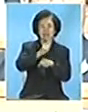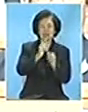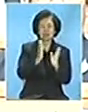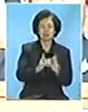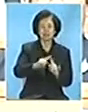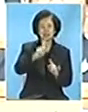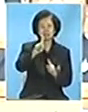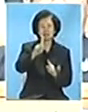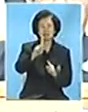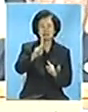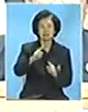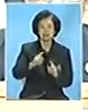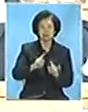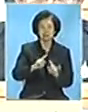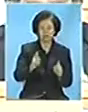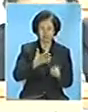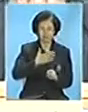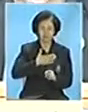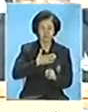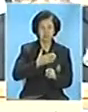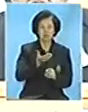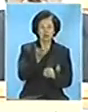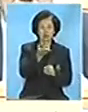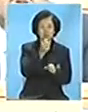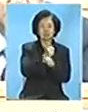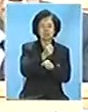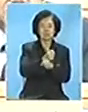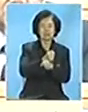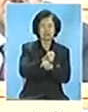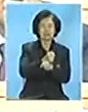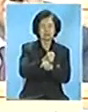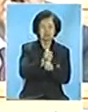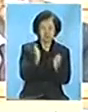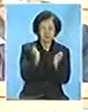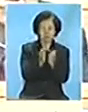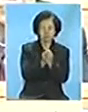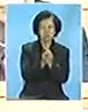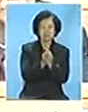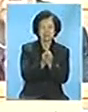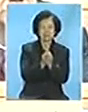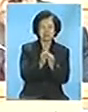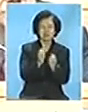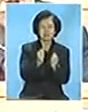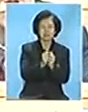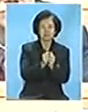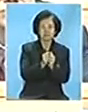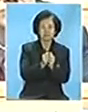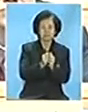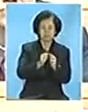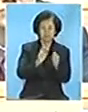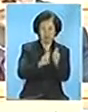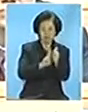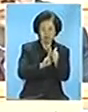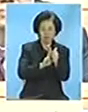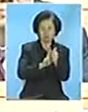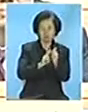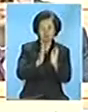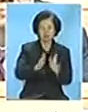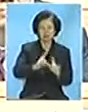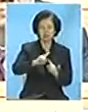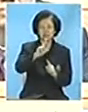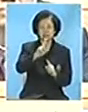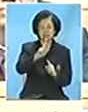1ในครั้งนี้ผมก็ยืนยันที่จะทํางานร่วมกับท่านว่าที่รองประธานวุฒิสภาคน